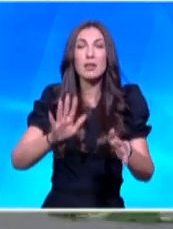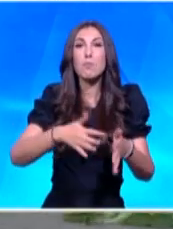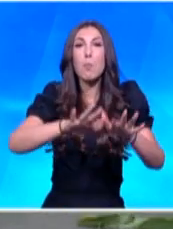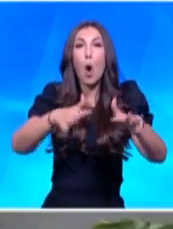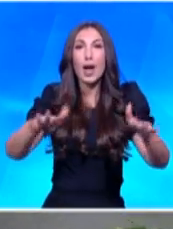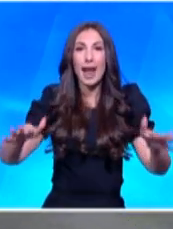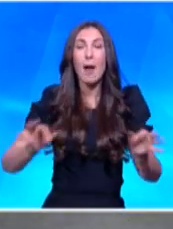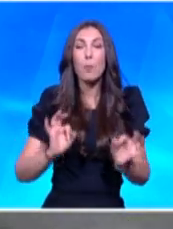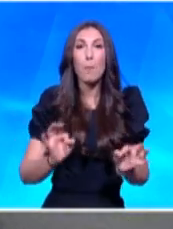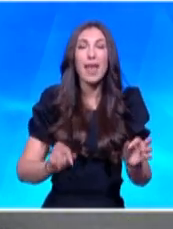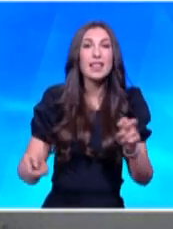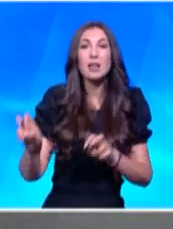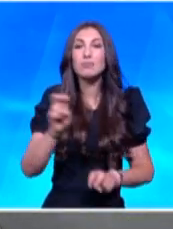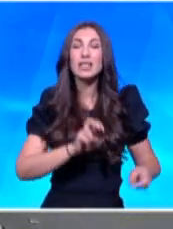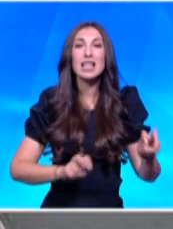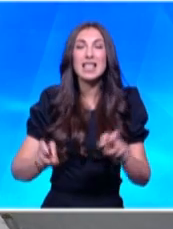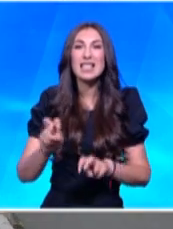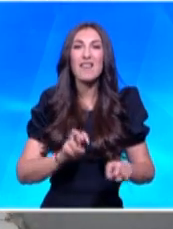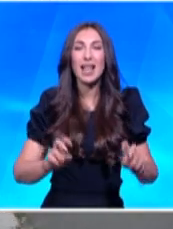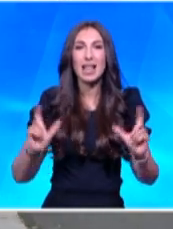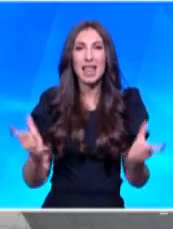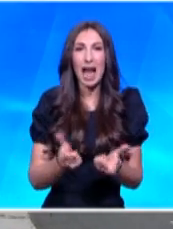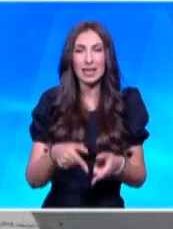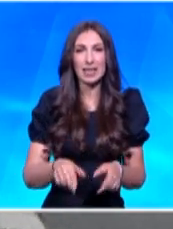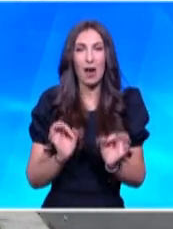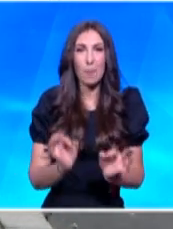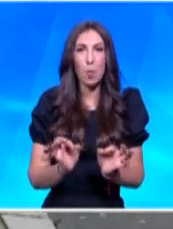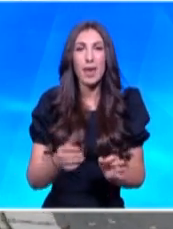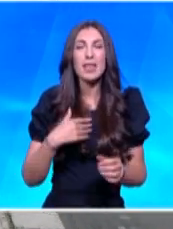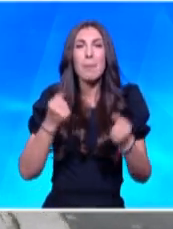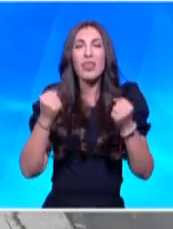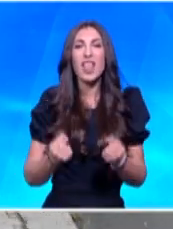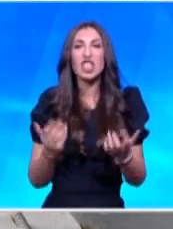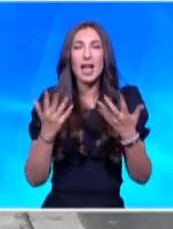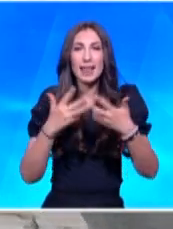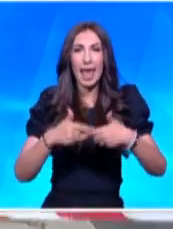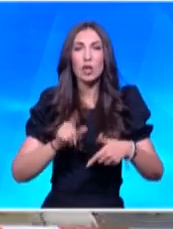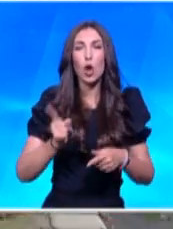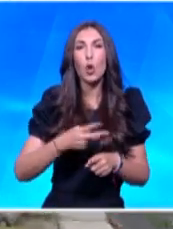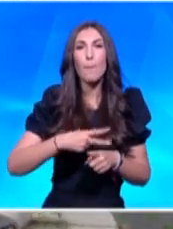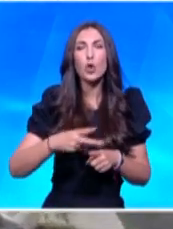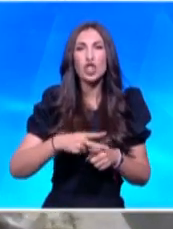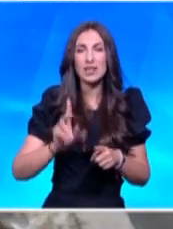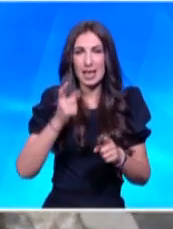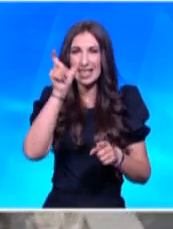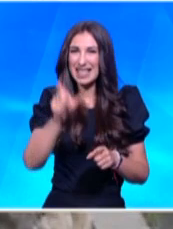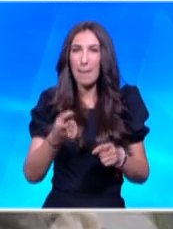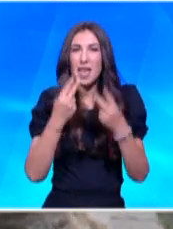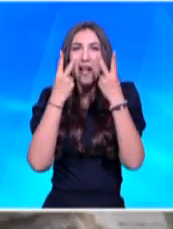и издирвателна акция тук в района. Има и тежка техника, която разчиства. Сами може да видите,